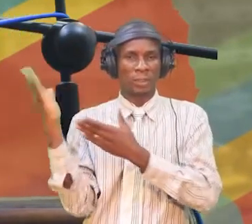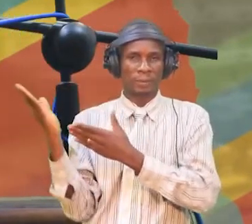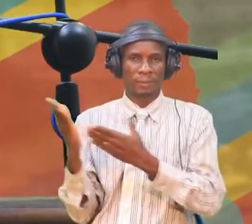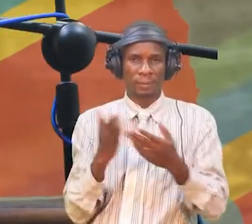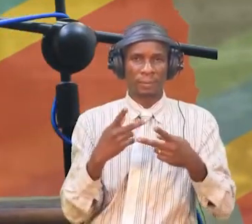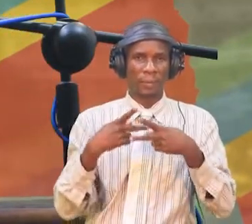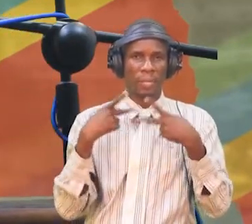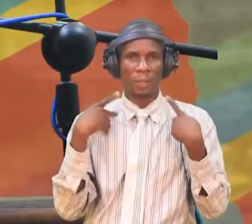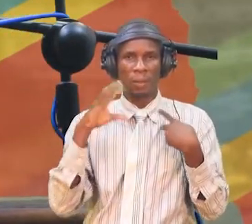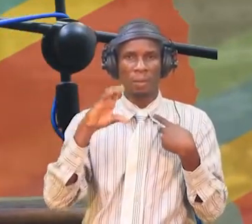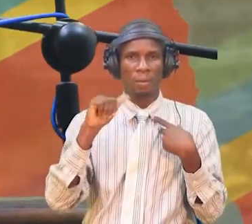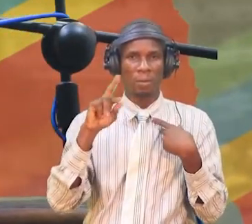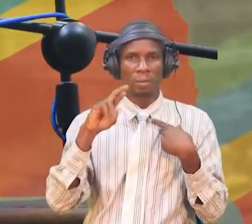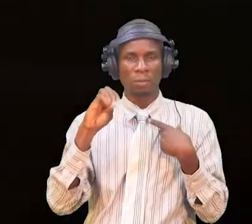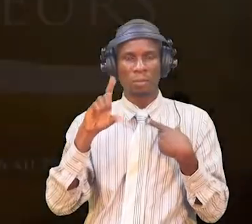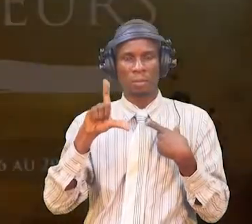mobateli mpate Alain Corali.